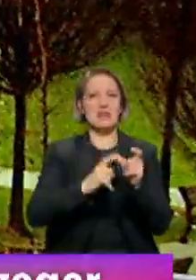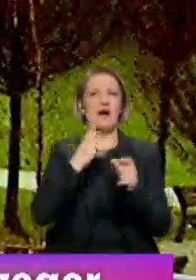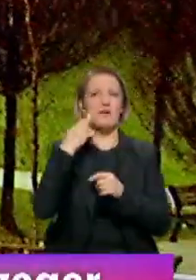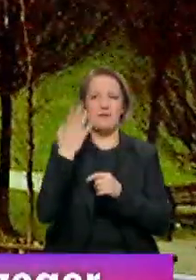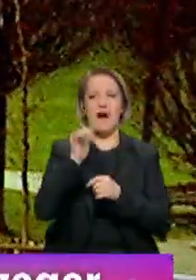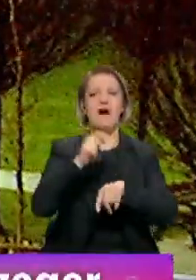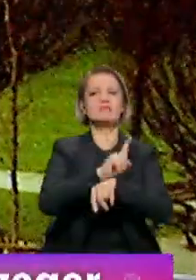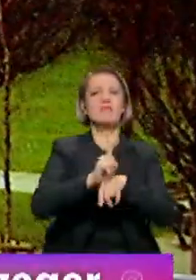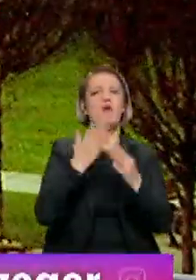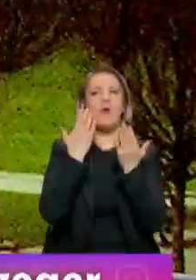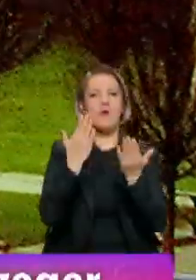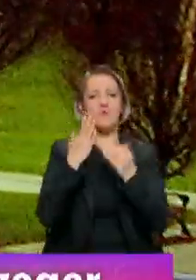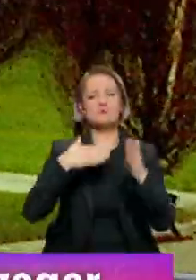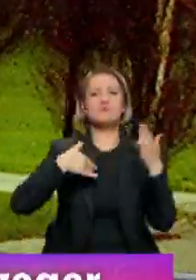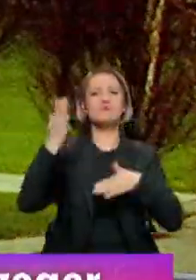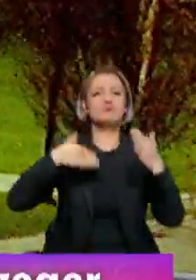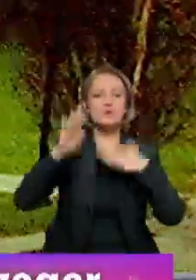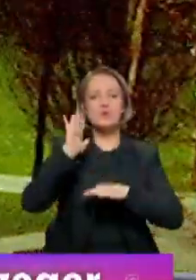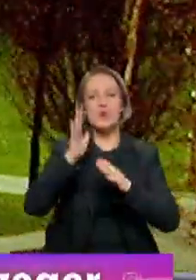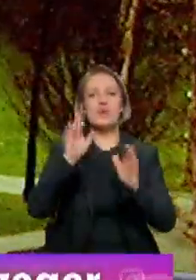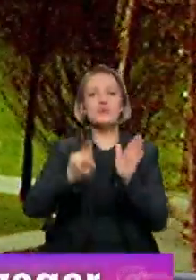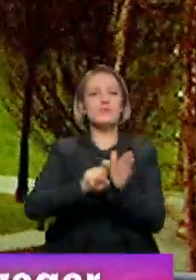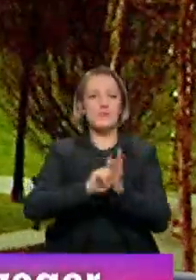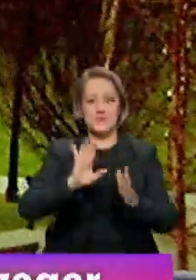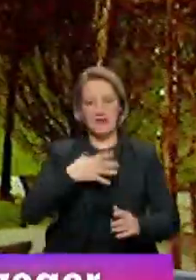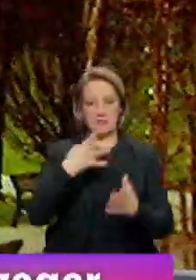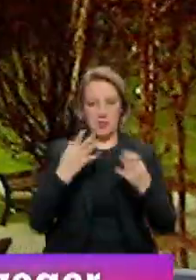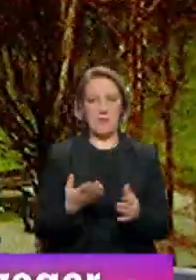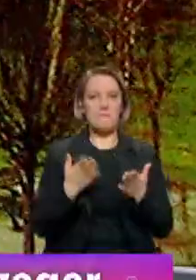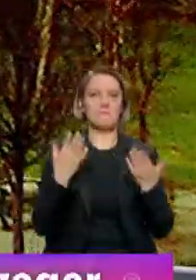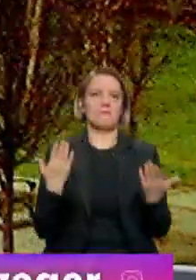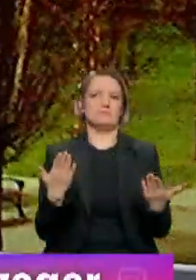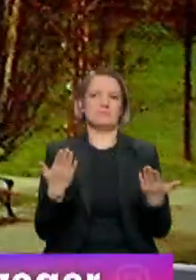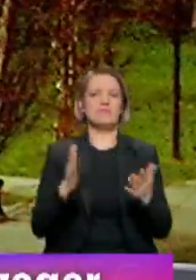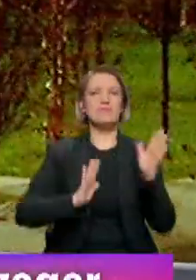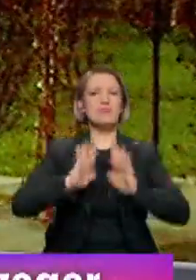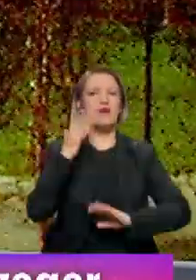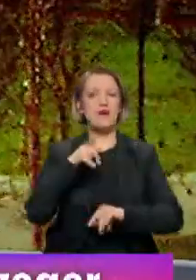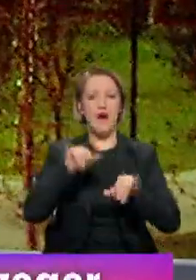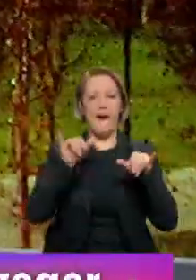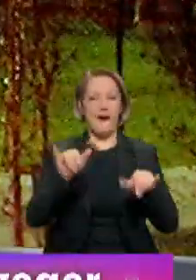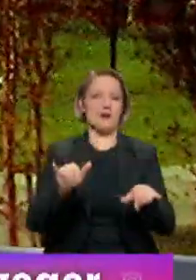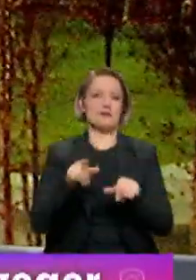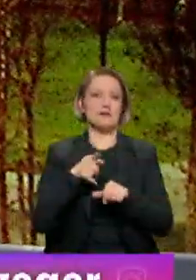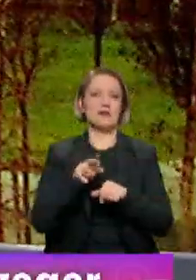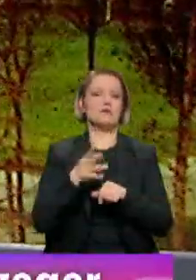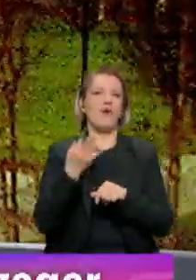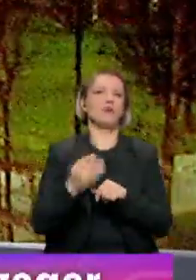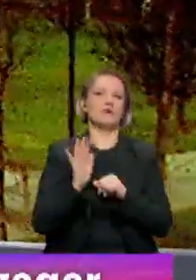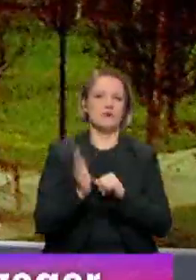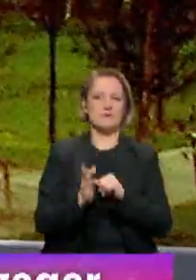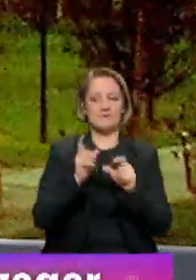Hanım Evet her zaman Okul okumak koca koca okullardan koca koca diploma sahibi olmak maalesef davranışlarımızı aynı yönde etkilemiyor